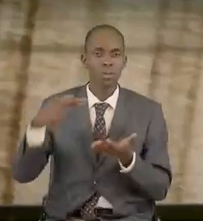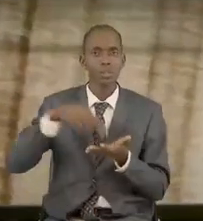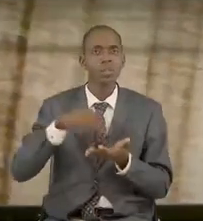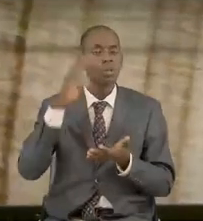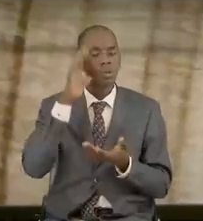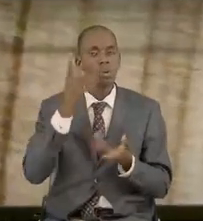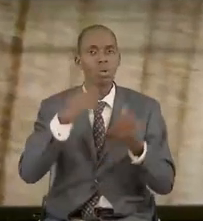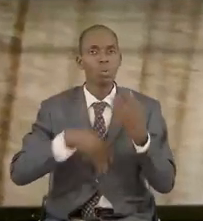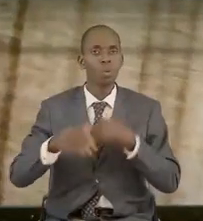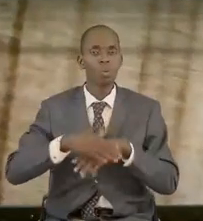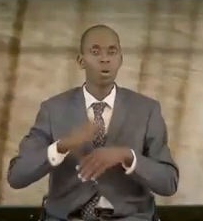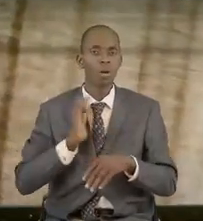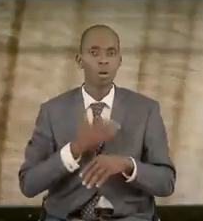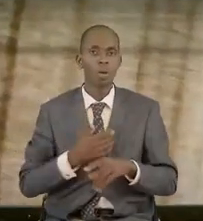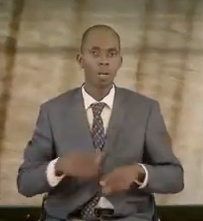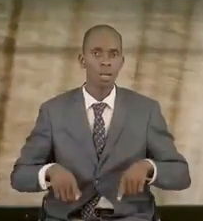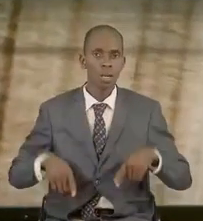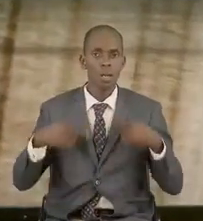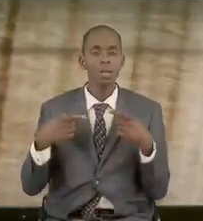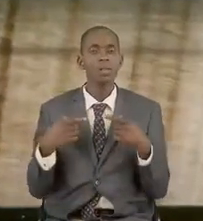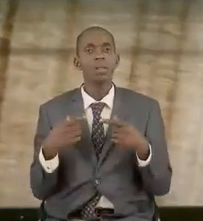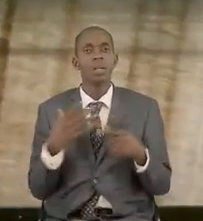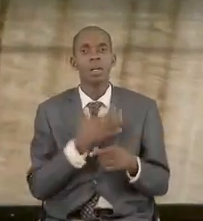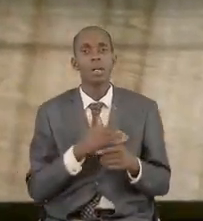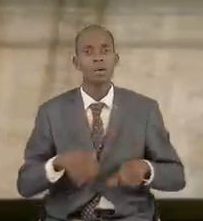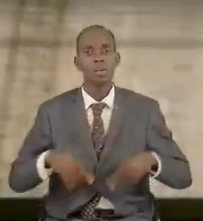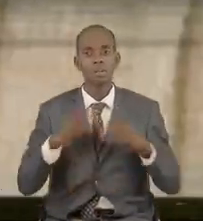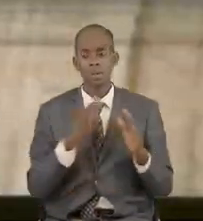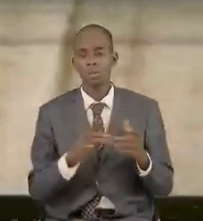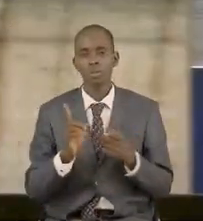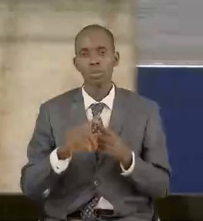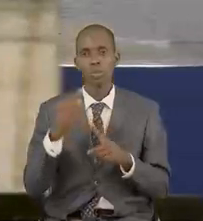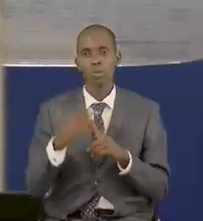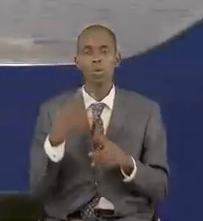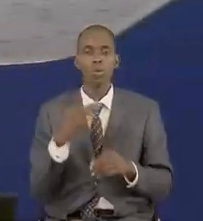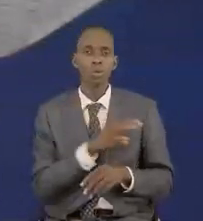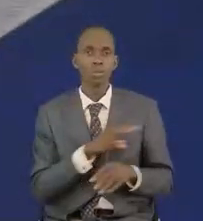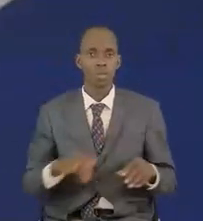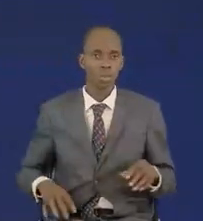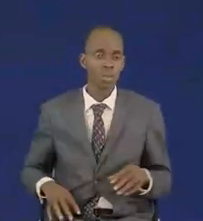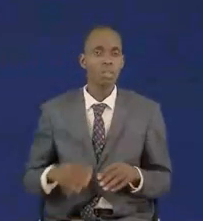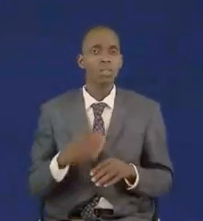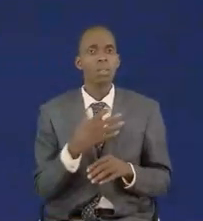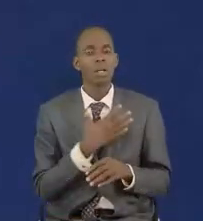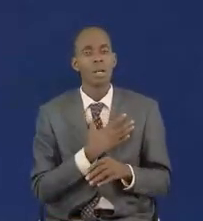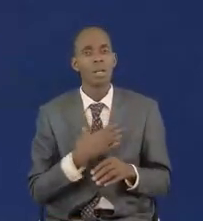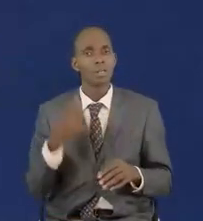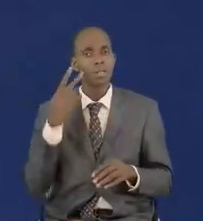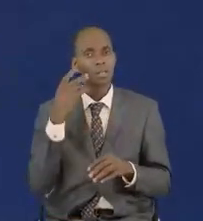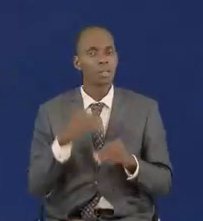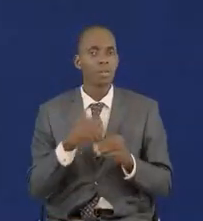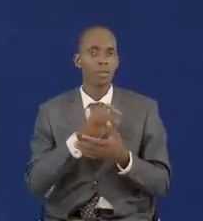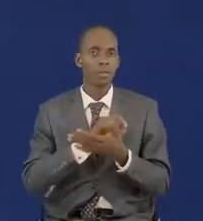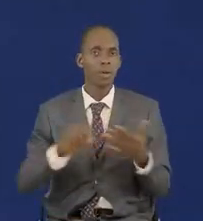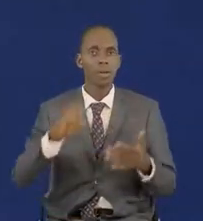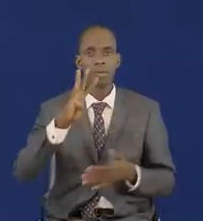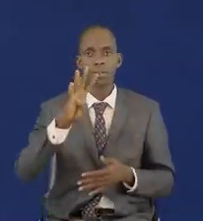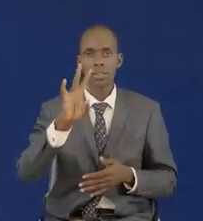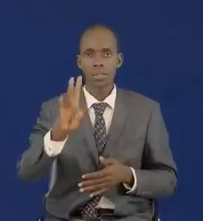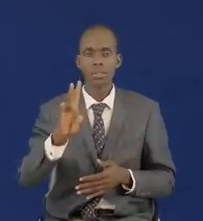sur notre vie et que nous vivions selon la parole de Christelle mais cela commence par la